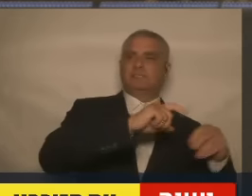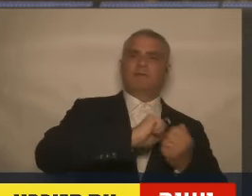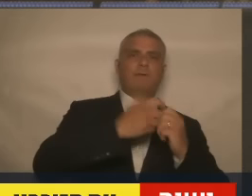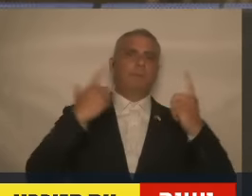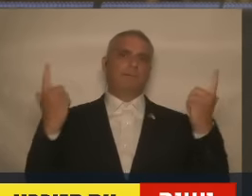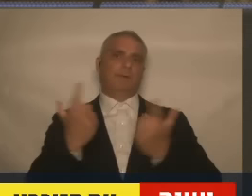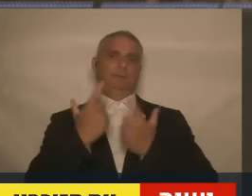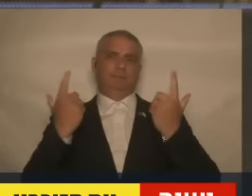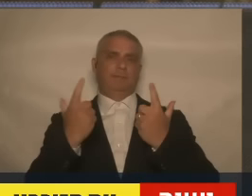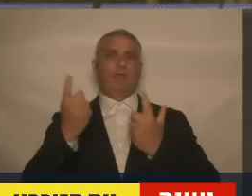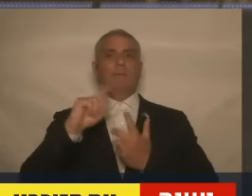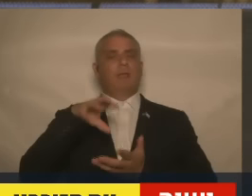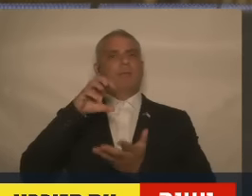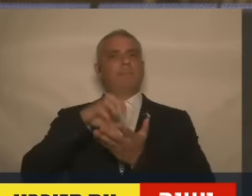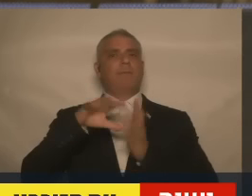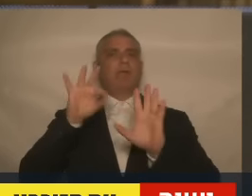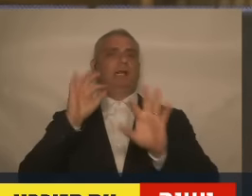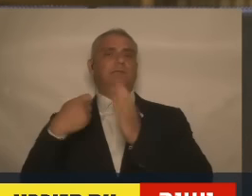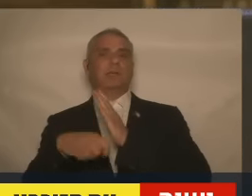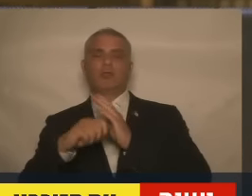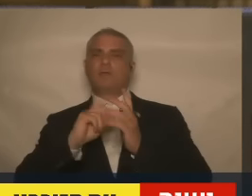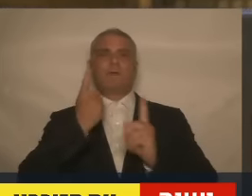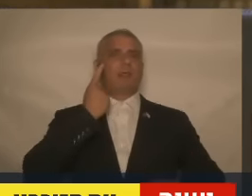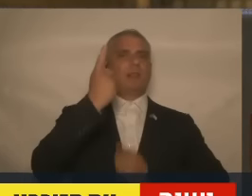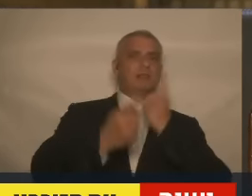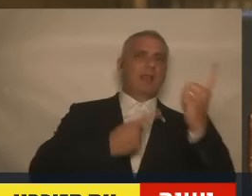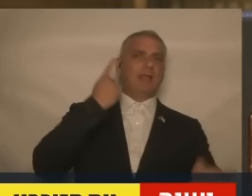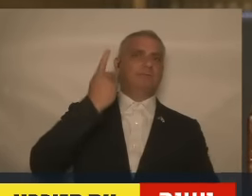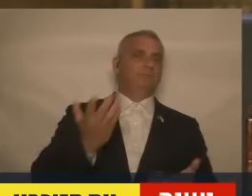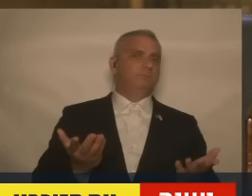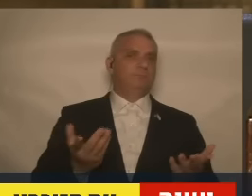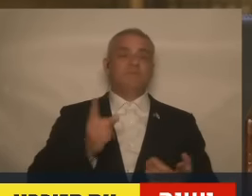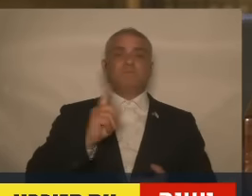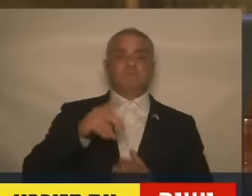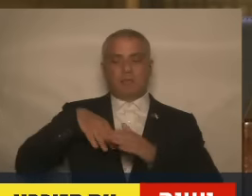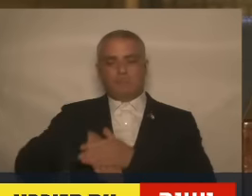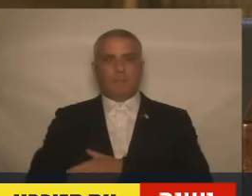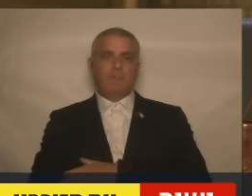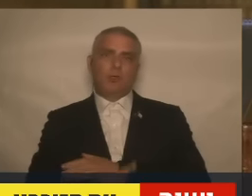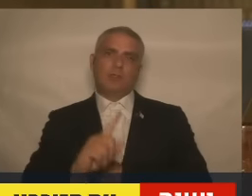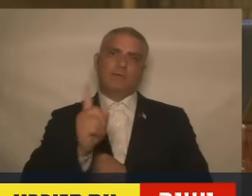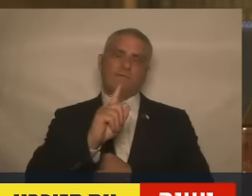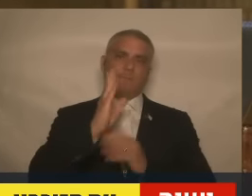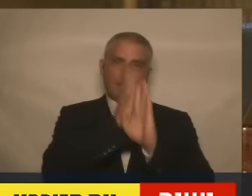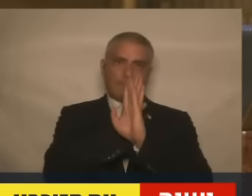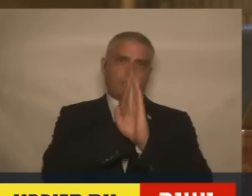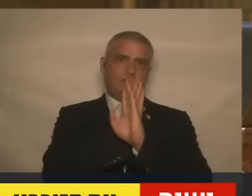במסיבה. מי במרכז הקניות ומי בטילים וברקטות. מי במנהרות ומי